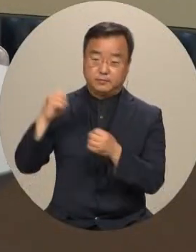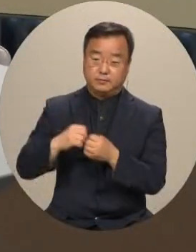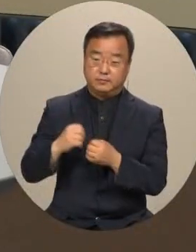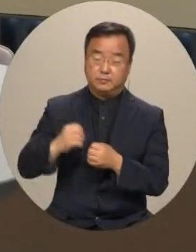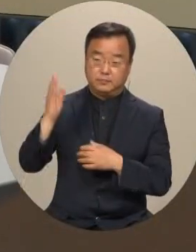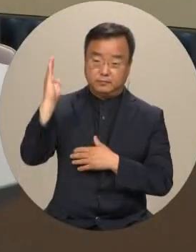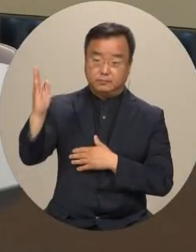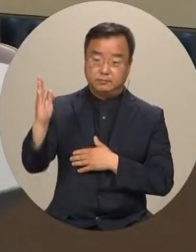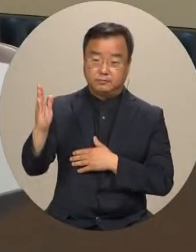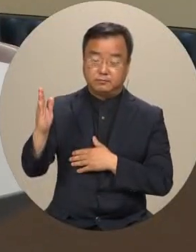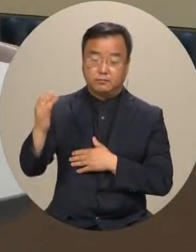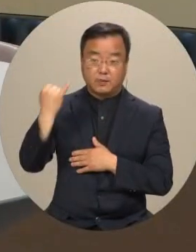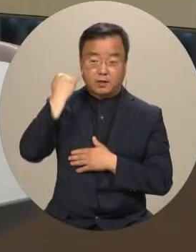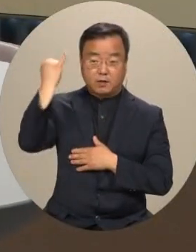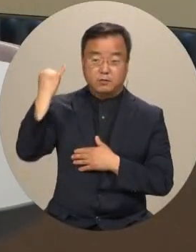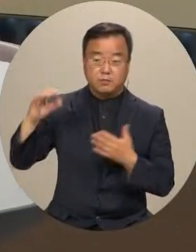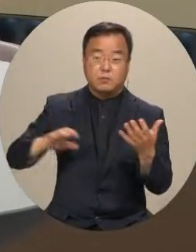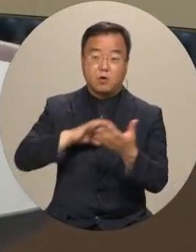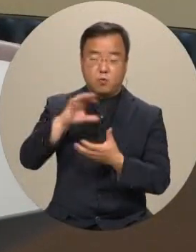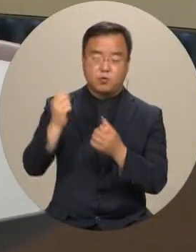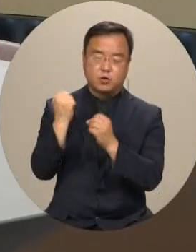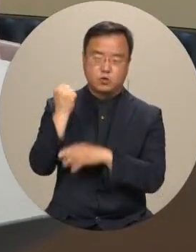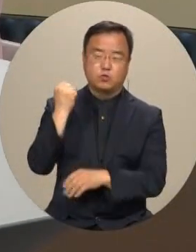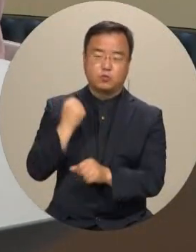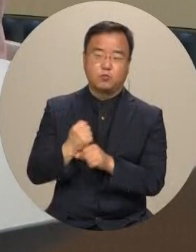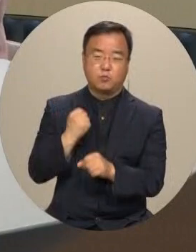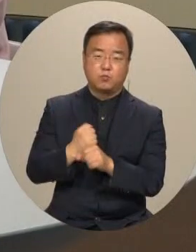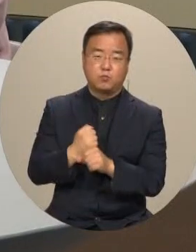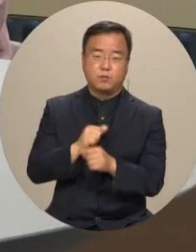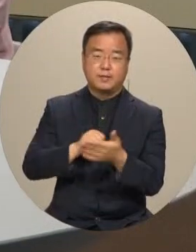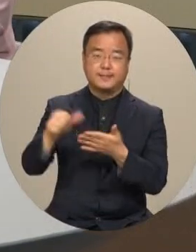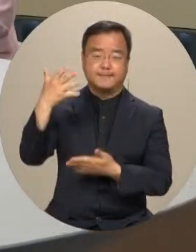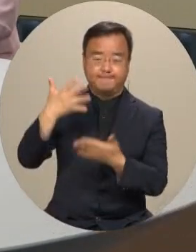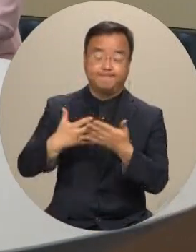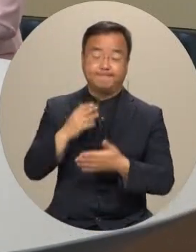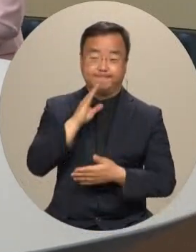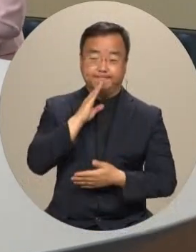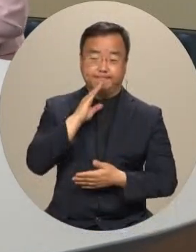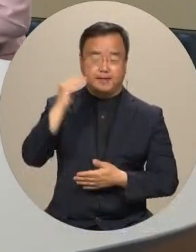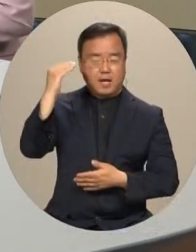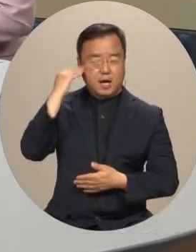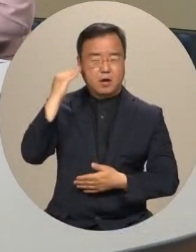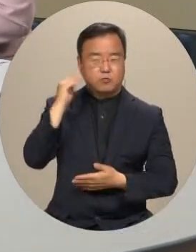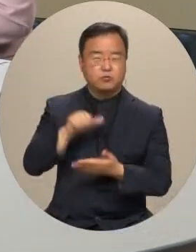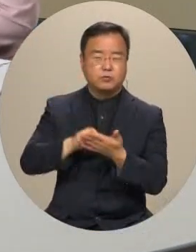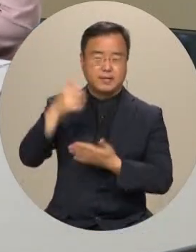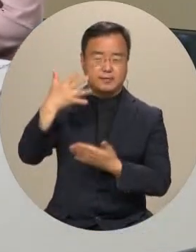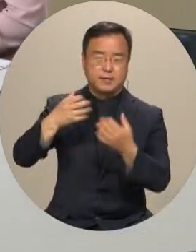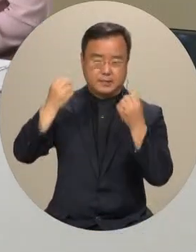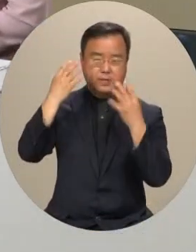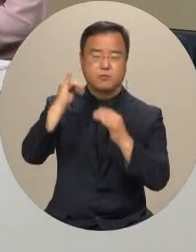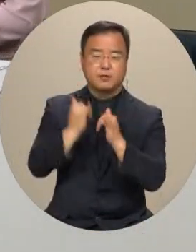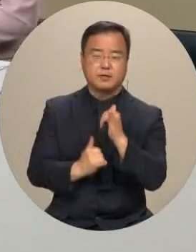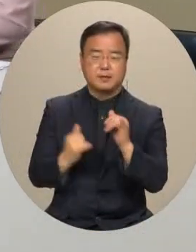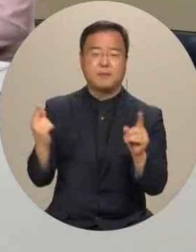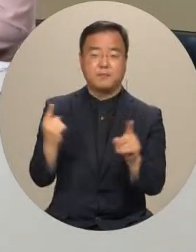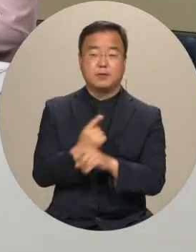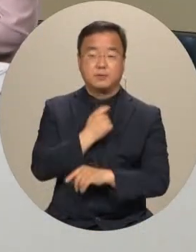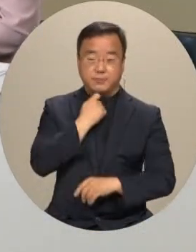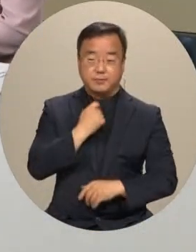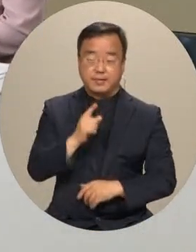굉장히 참신한 상상력을 기반으로 제작된 작품입니다 우리 애니메이션의 또 다른 역사를 쓰기를 바라겠습니다